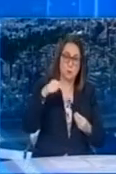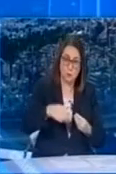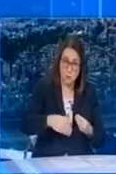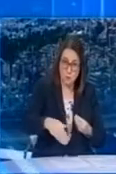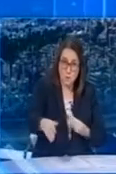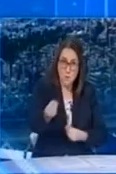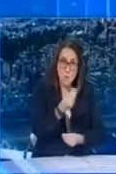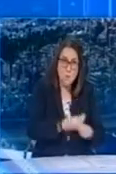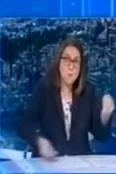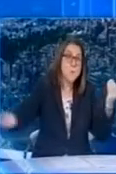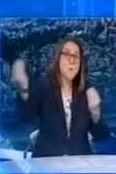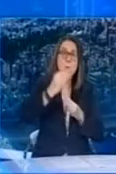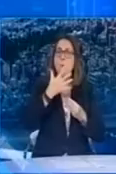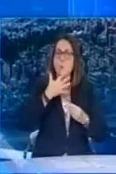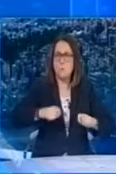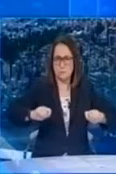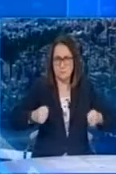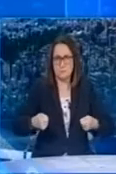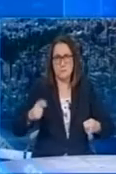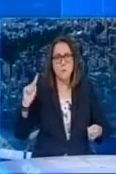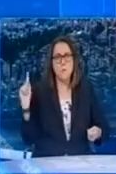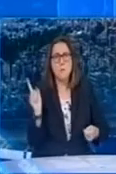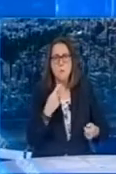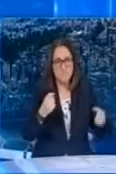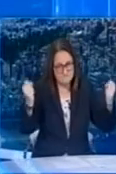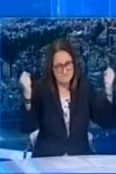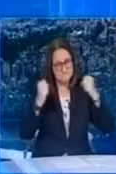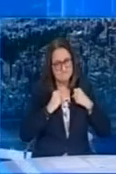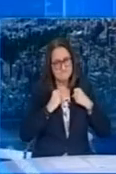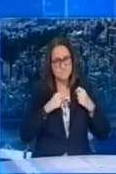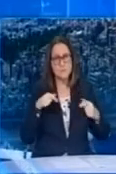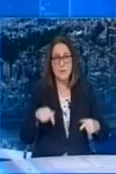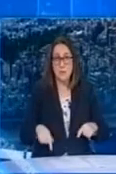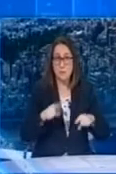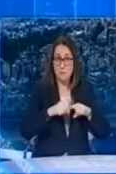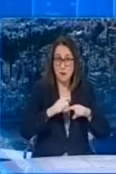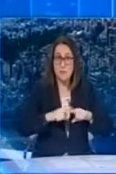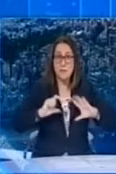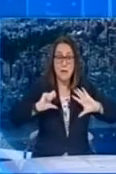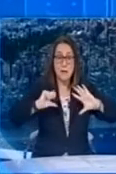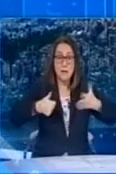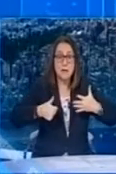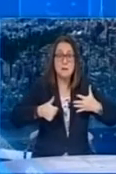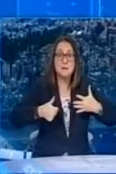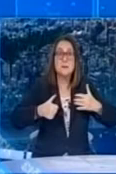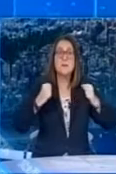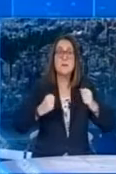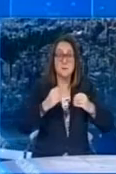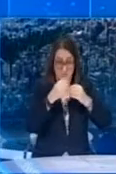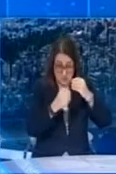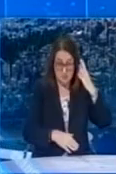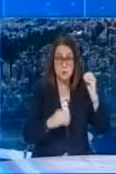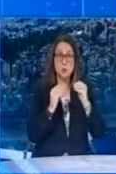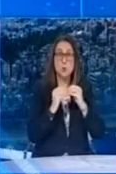αύριο. Με αυτά τα δεδομένα, η Ελλάδα βρίσκεται στην έκτη χειρότερη θέση σε σύνολο 27